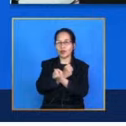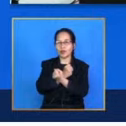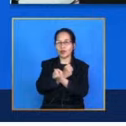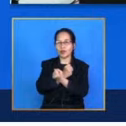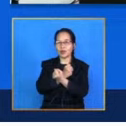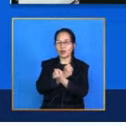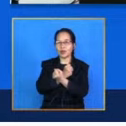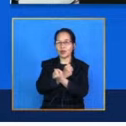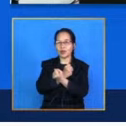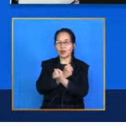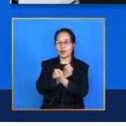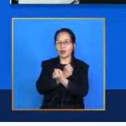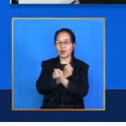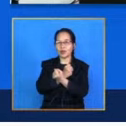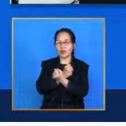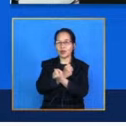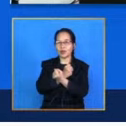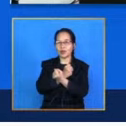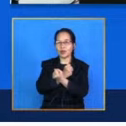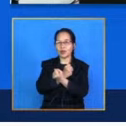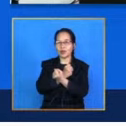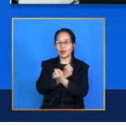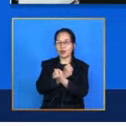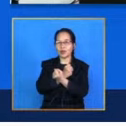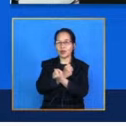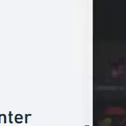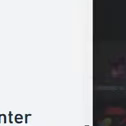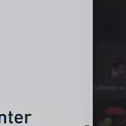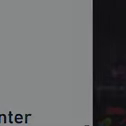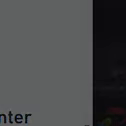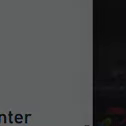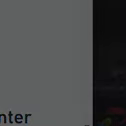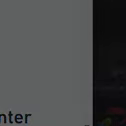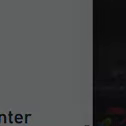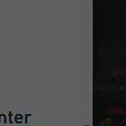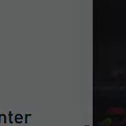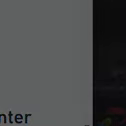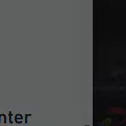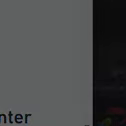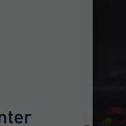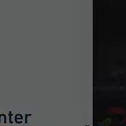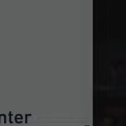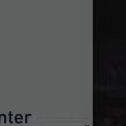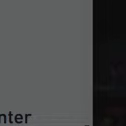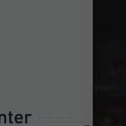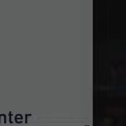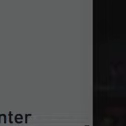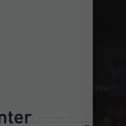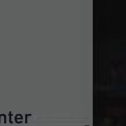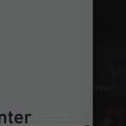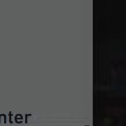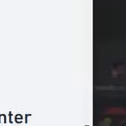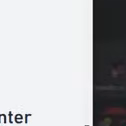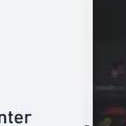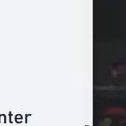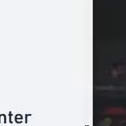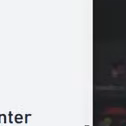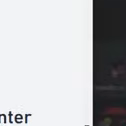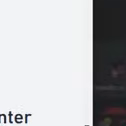Kung kayo'y nagsisikain man? Nagsisikain ba kayo, mga kapatid? Opo. O?